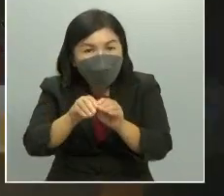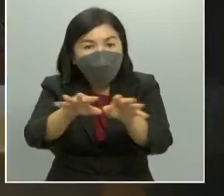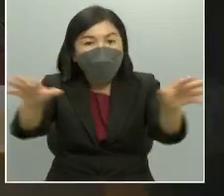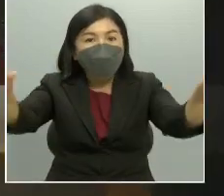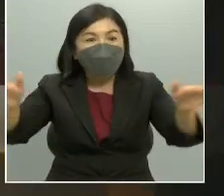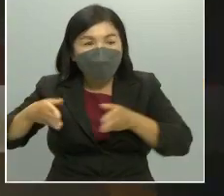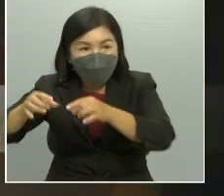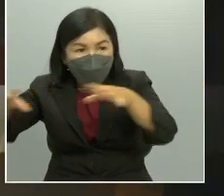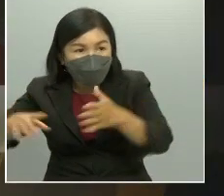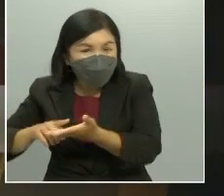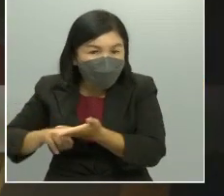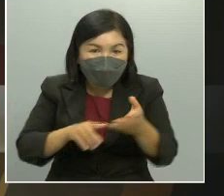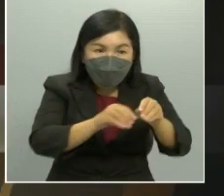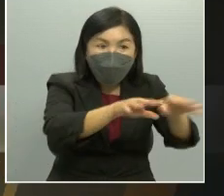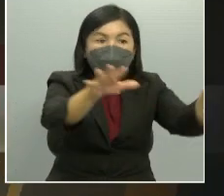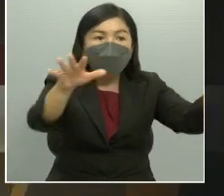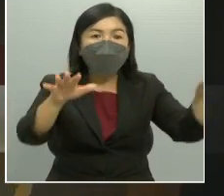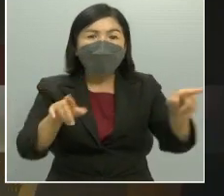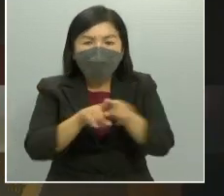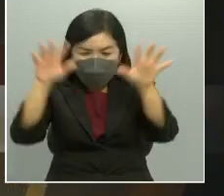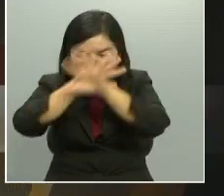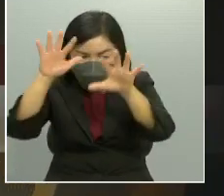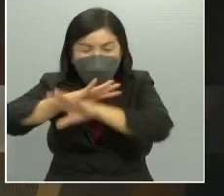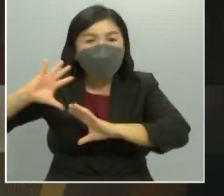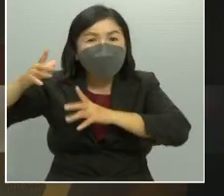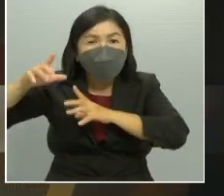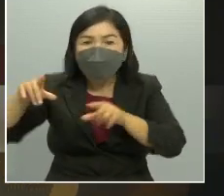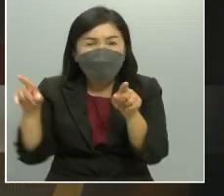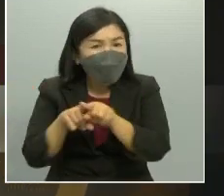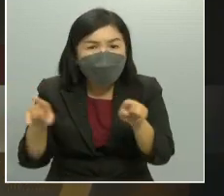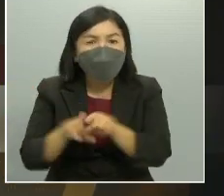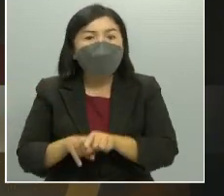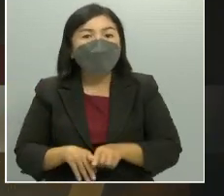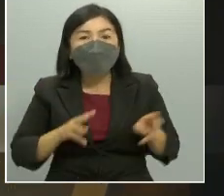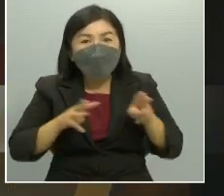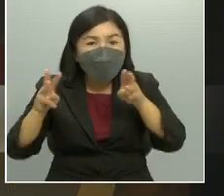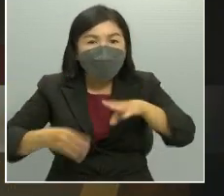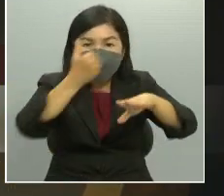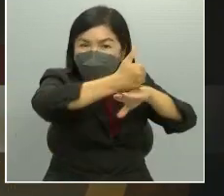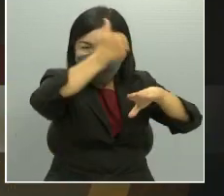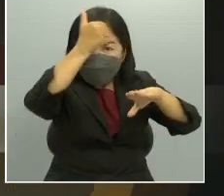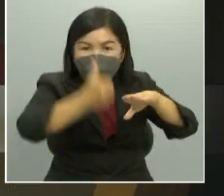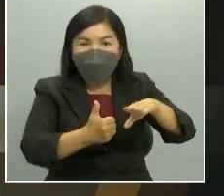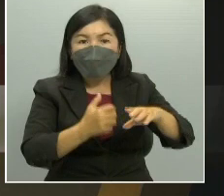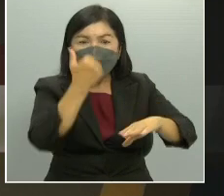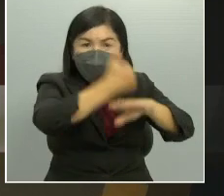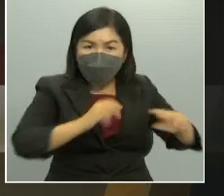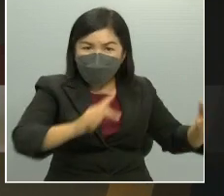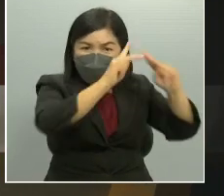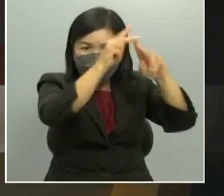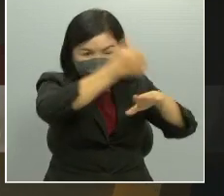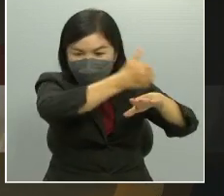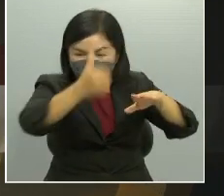โรงศึกอภิปรายไม่ไว้วางใจออกมาเพื่อถ่าย Original Seriesยุทธการเด็ดหัวสอยนั่งร้าน 19ถึง